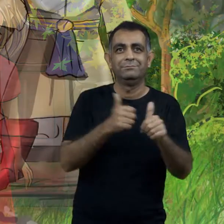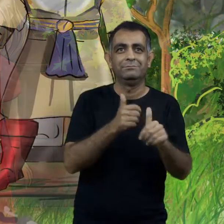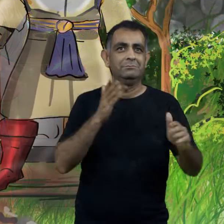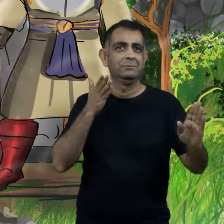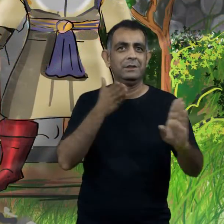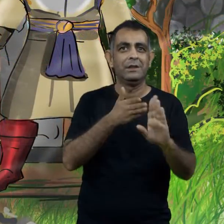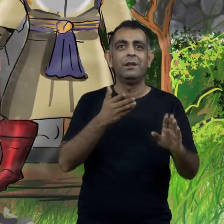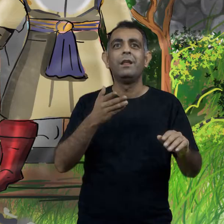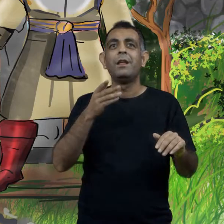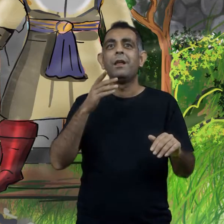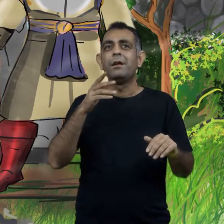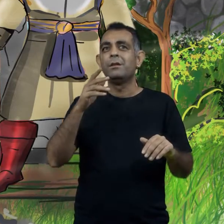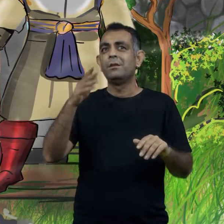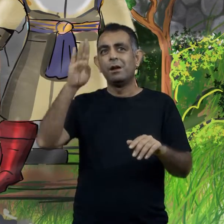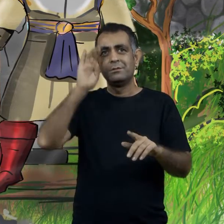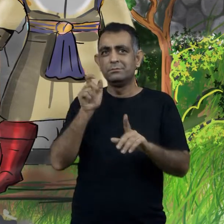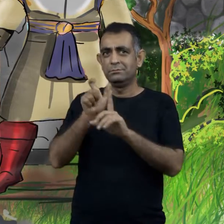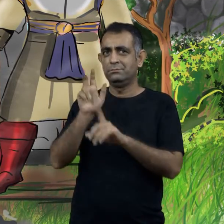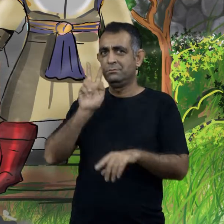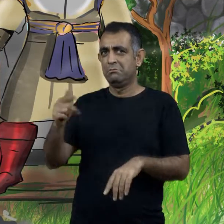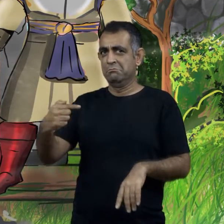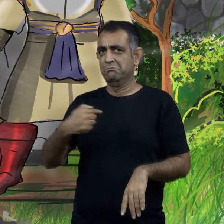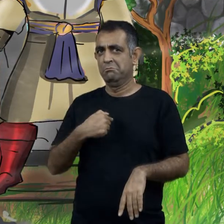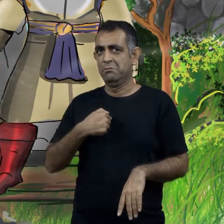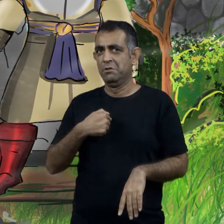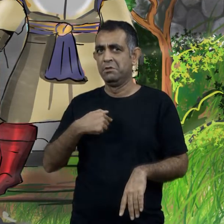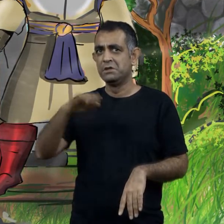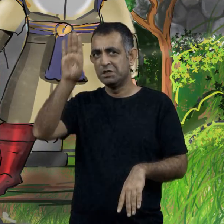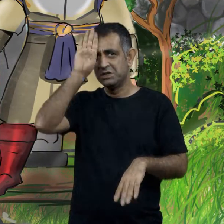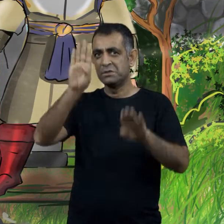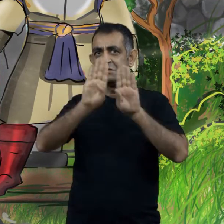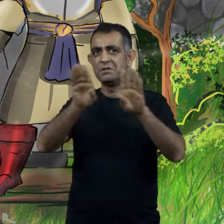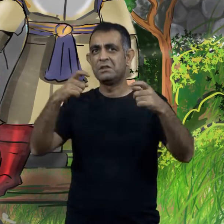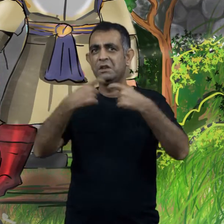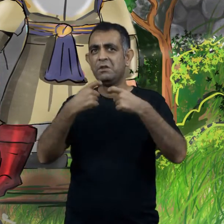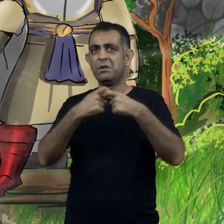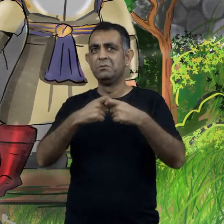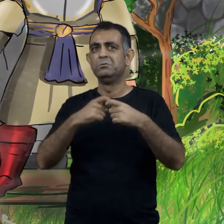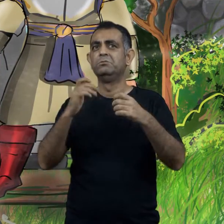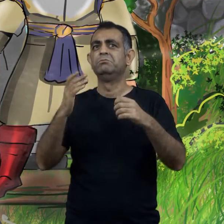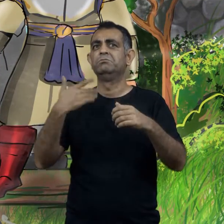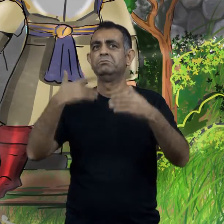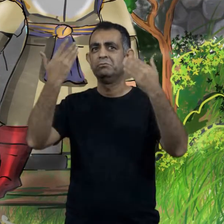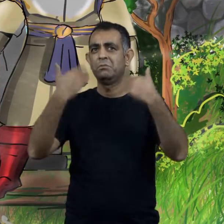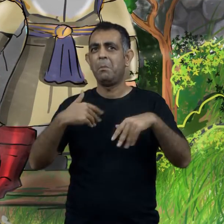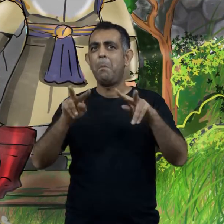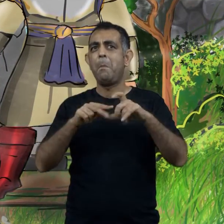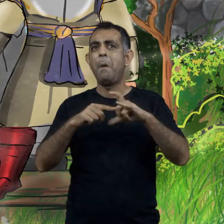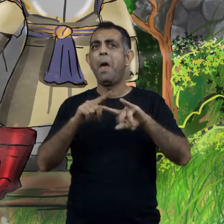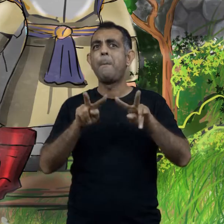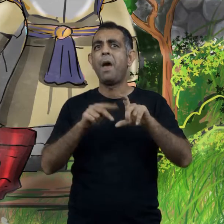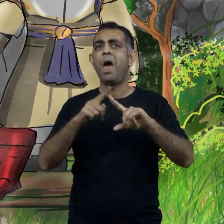yanına gittiler. Gittiklerinde muhafız onlara bakarak... Ben İstanbul'u fetheden kutlu